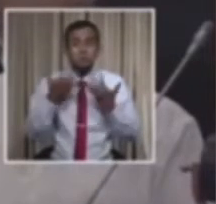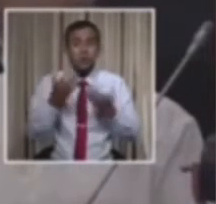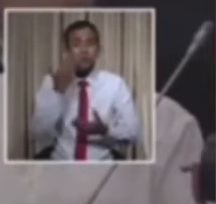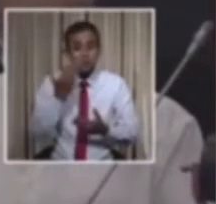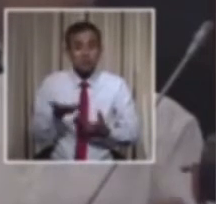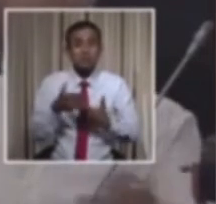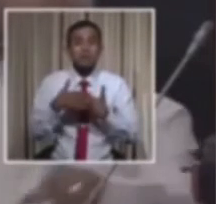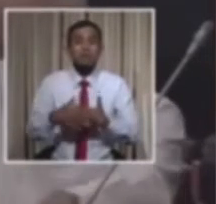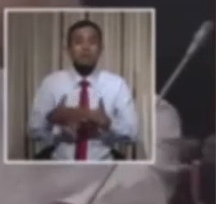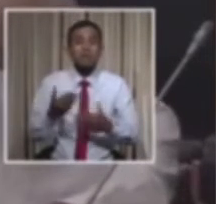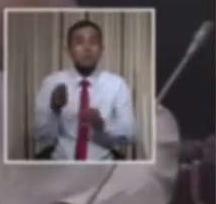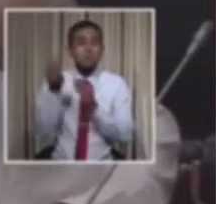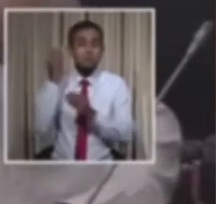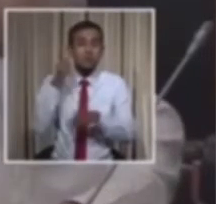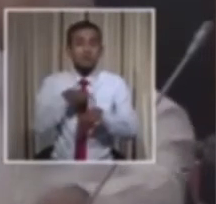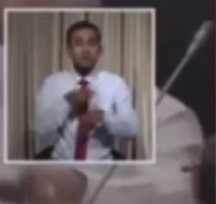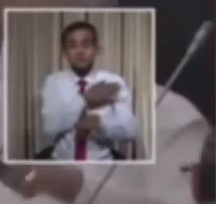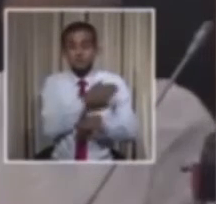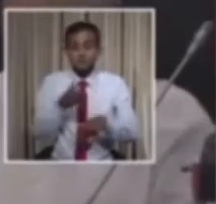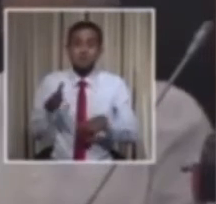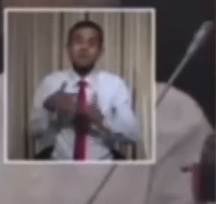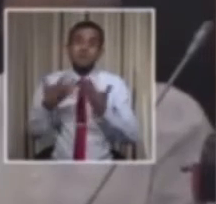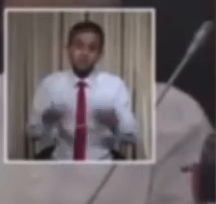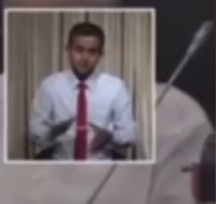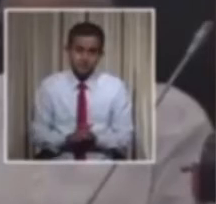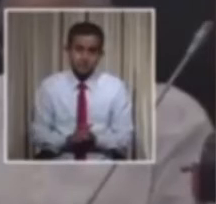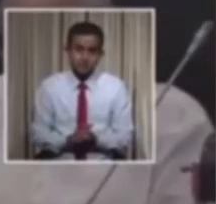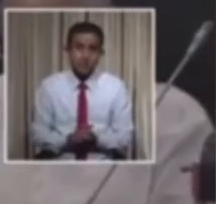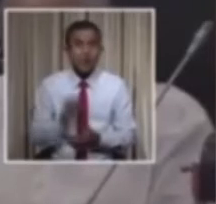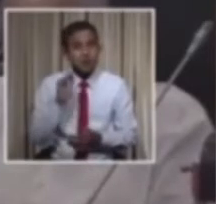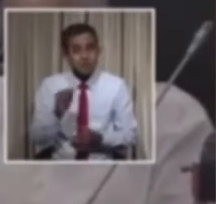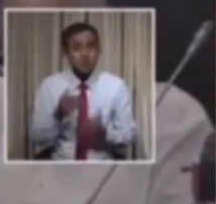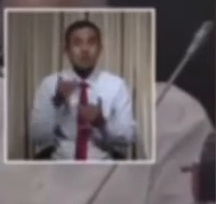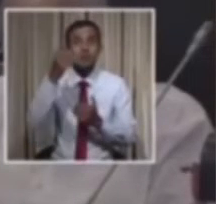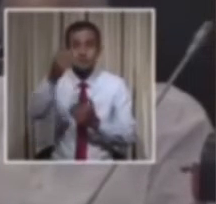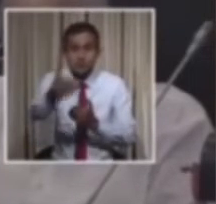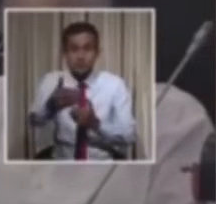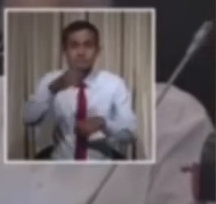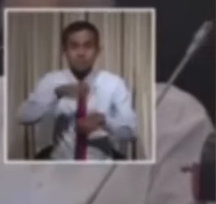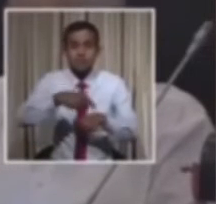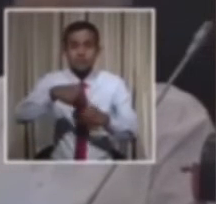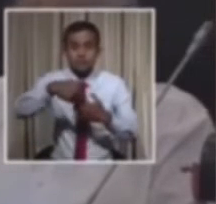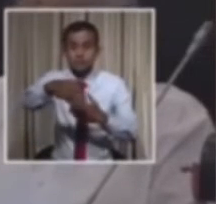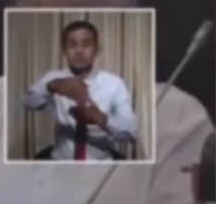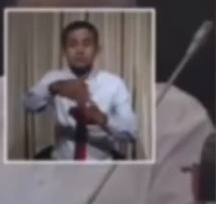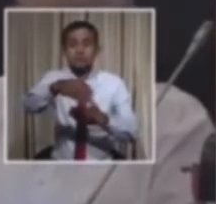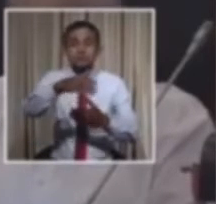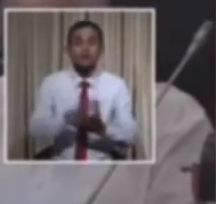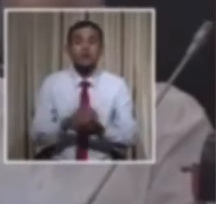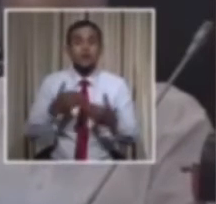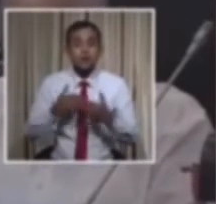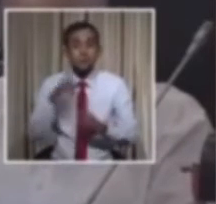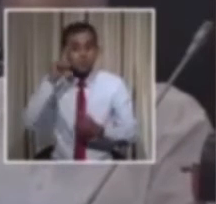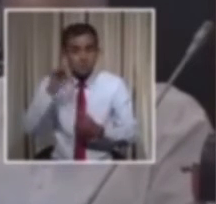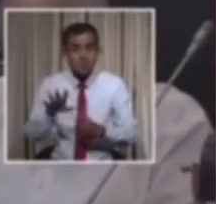செய்து வருகிறது. நீர்வளங்கள், எரிசக்தி, போக்குவரத்து, நகர்ப்புற மேம்பாடு, சுகாதார, கல்வி மற்றும் வறுமை